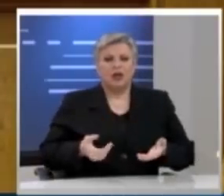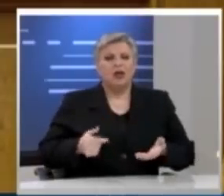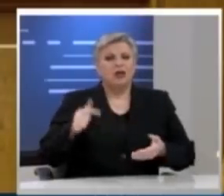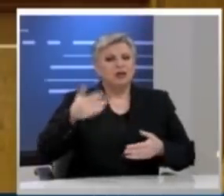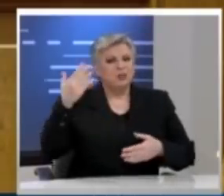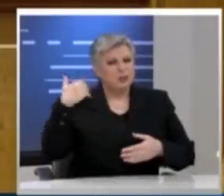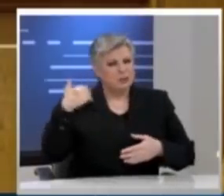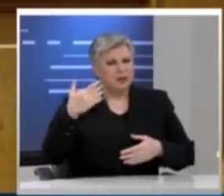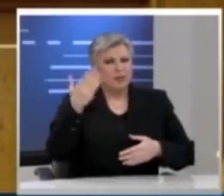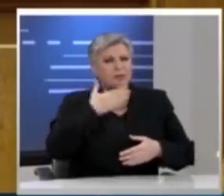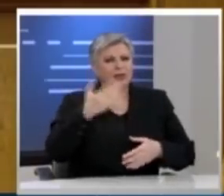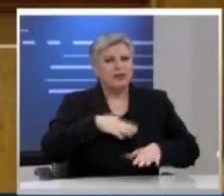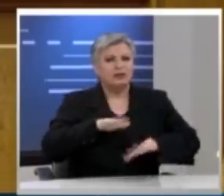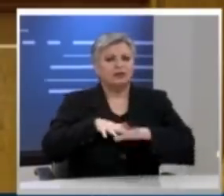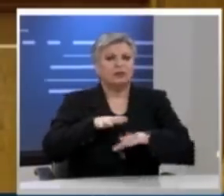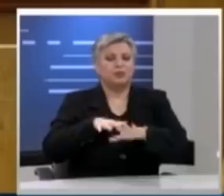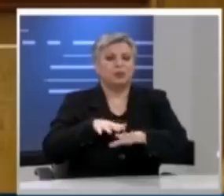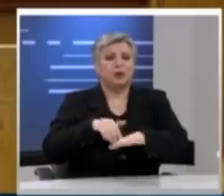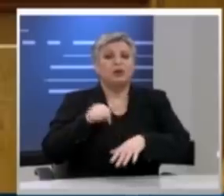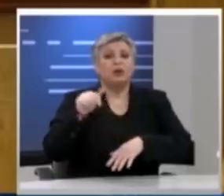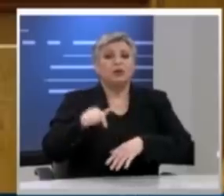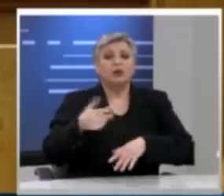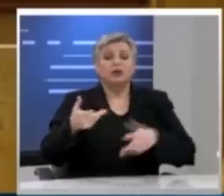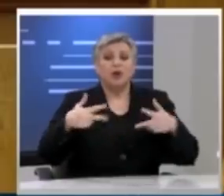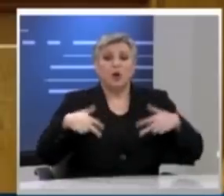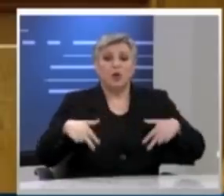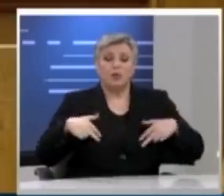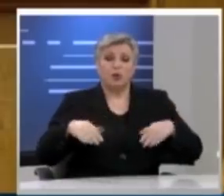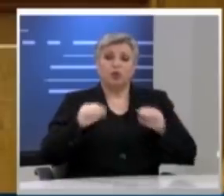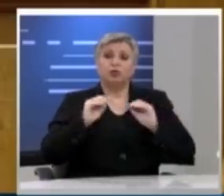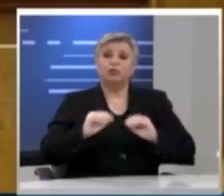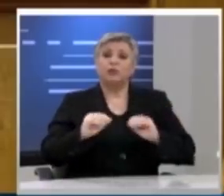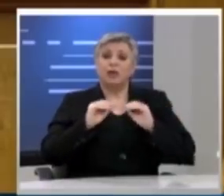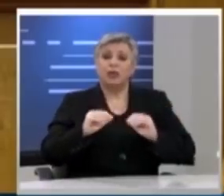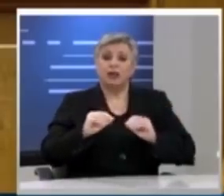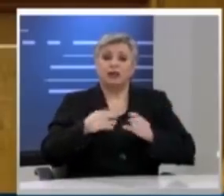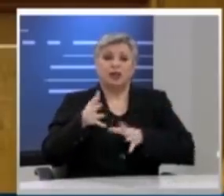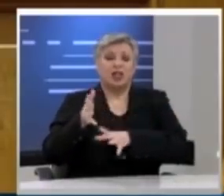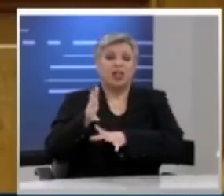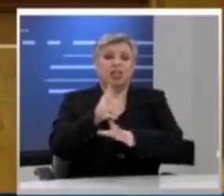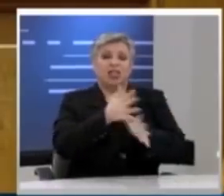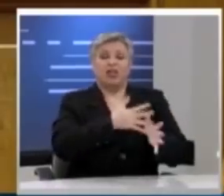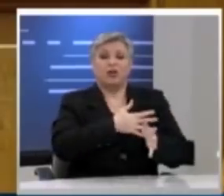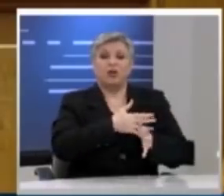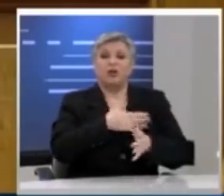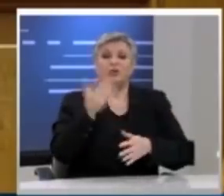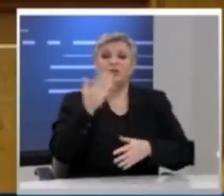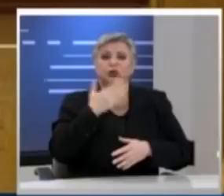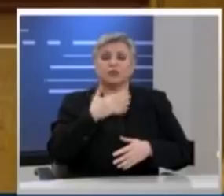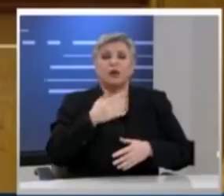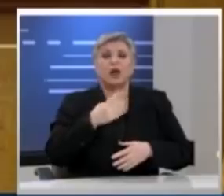κινητοποιήσεις όταν ο ίδιος ο υπουργός παιδείας δεν δίστασε να χλευάσει το σύνθημα των μαθητών